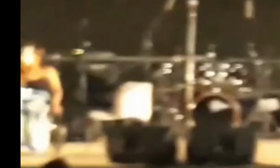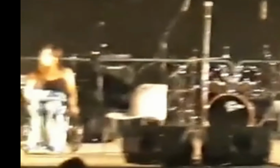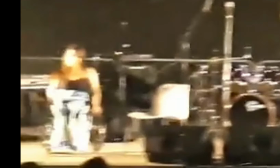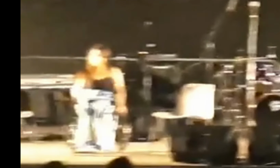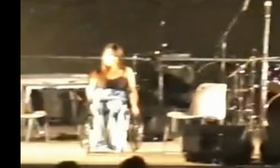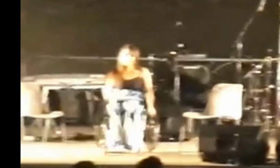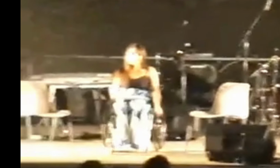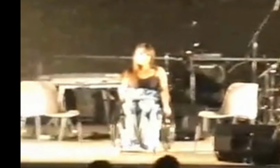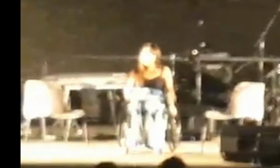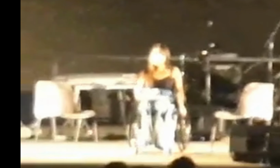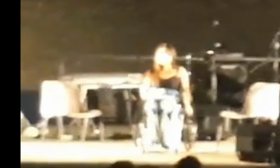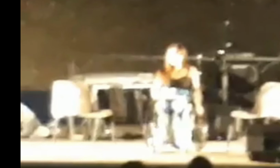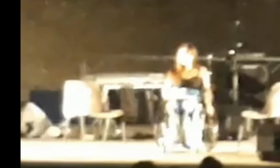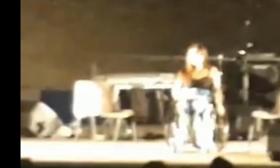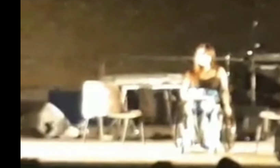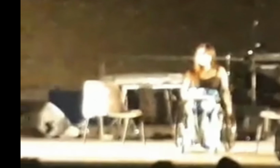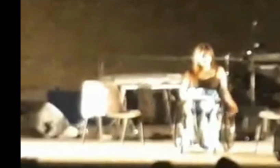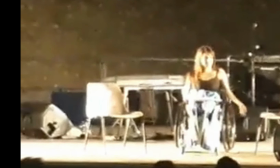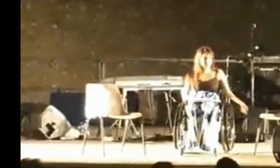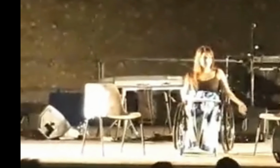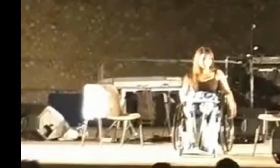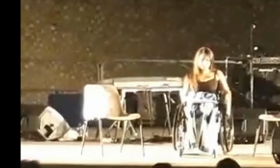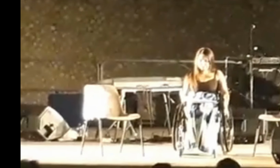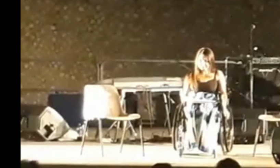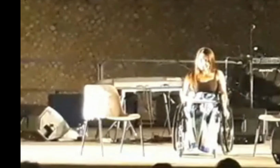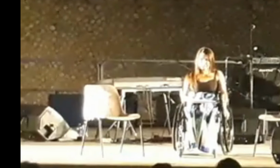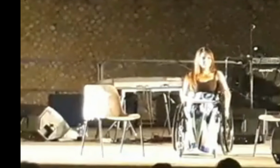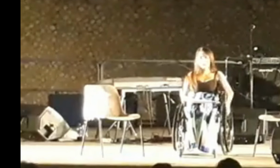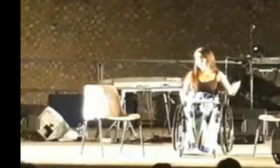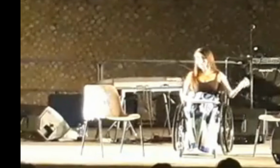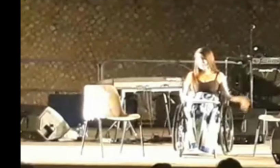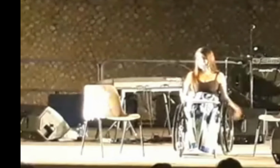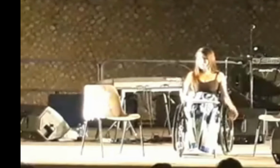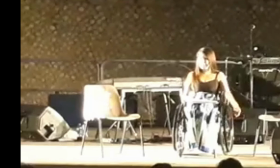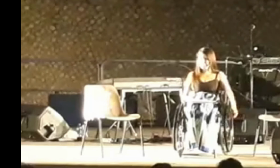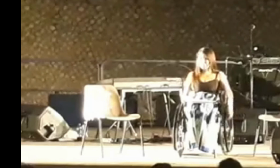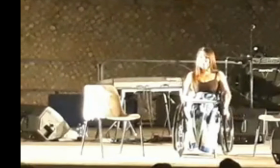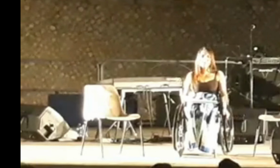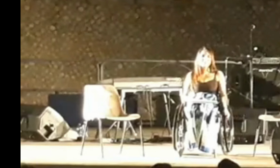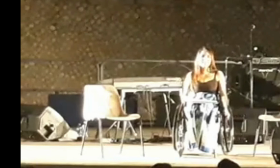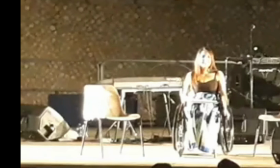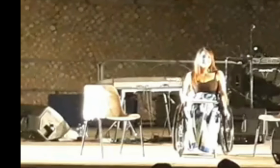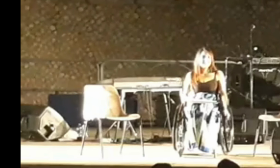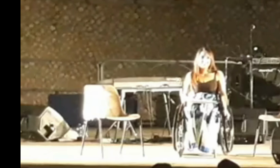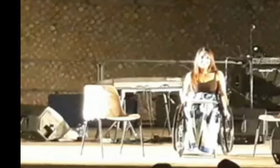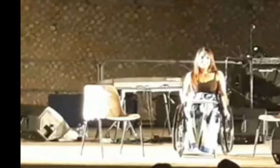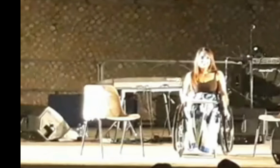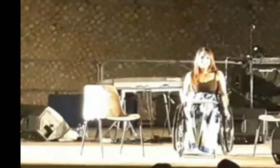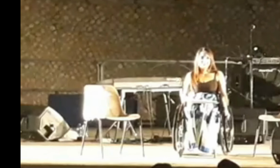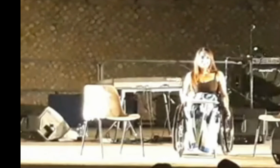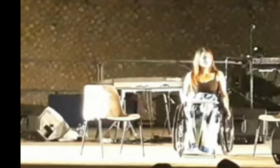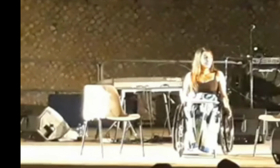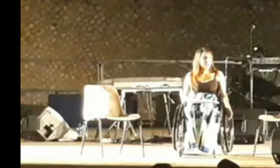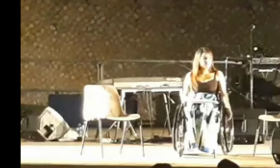Allegria. In questa realtà io voglio chiamare qui sul palco il coach per eccellenza, colui che